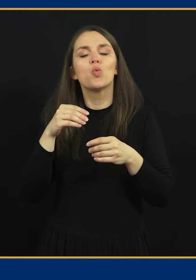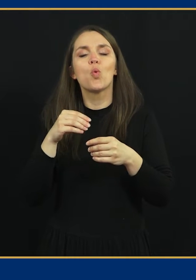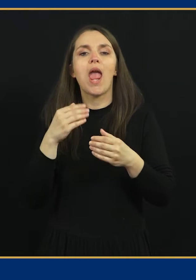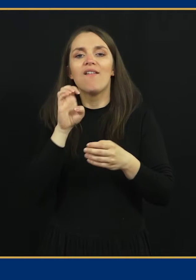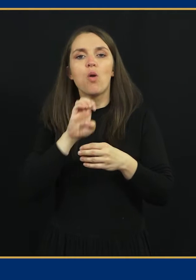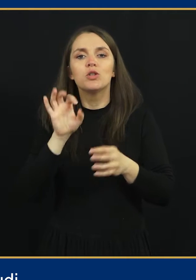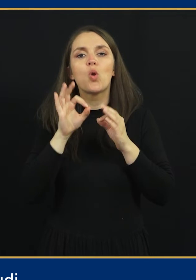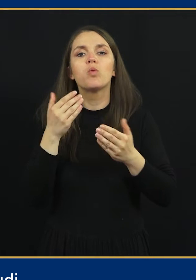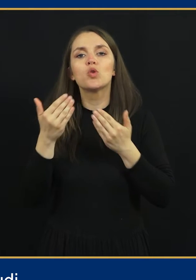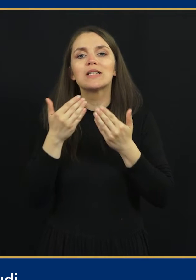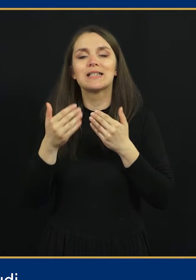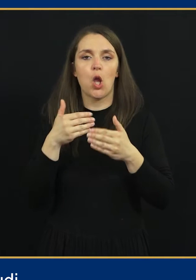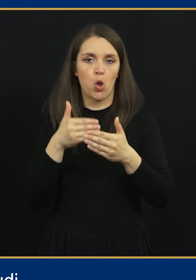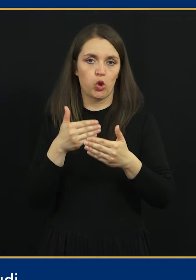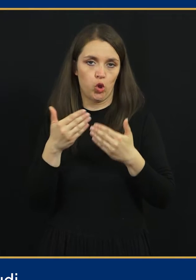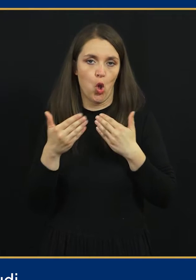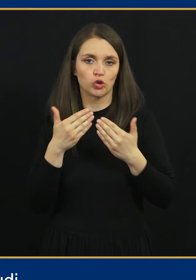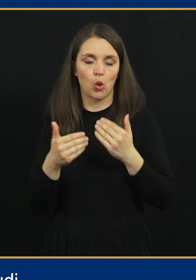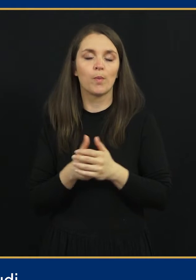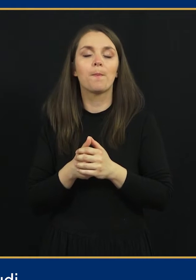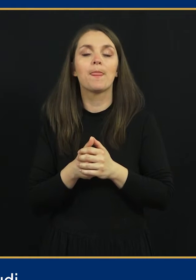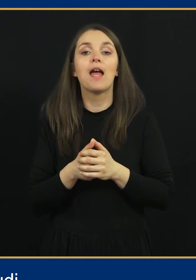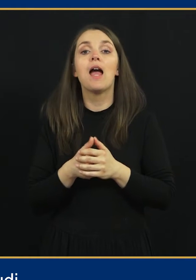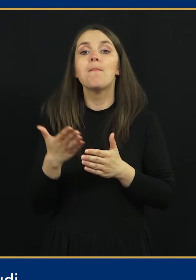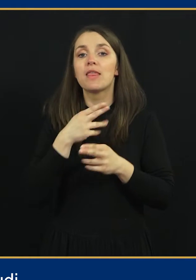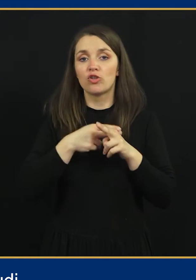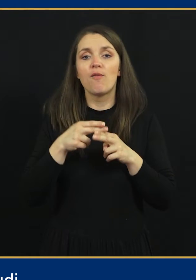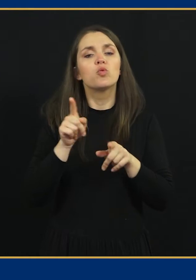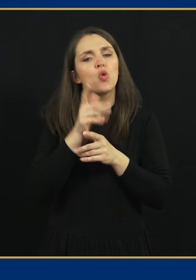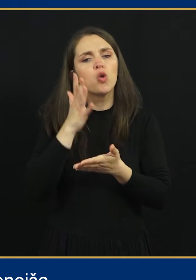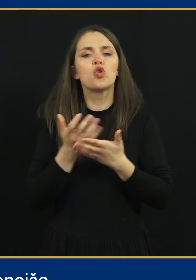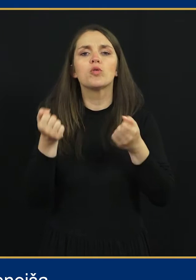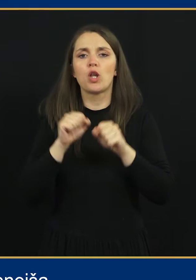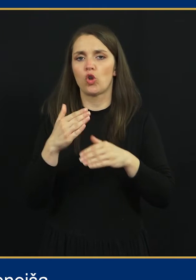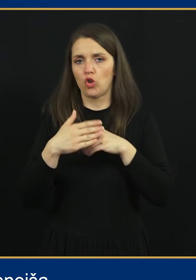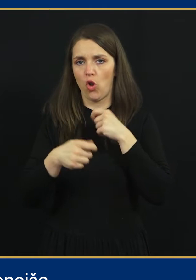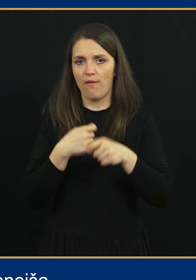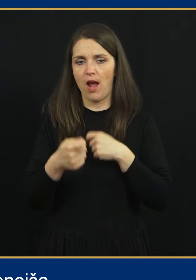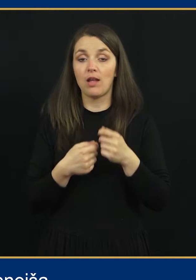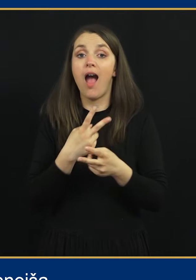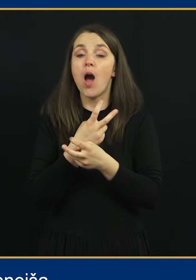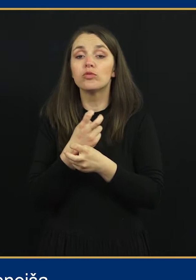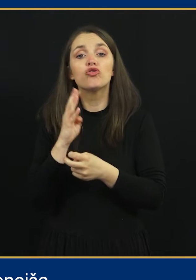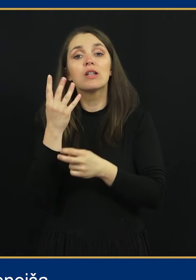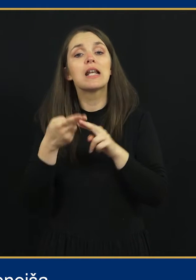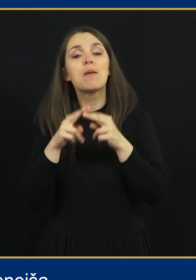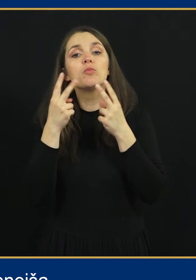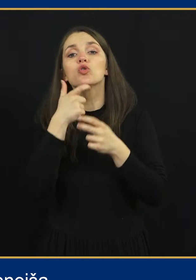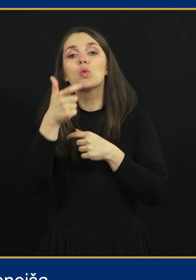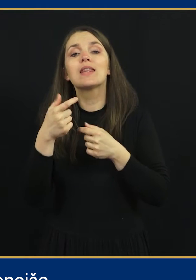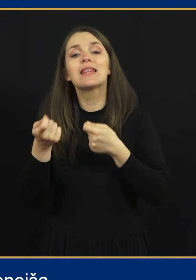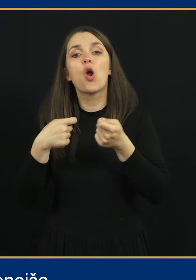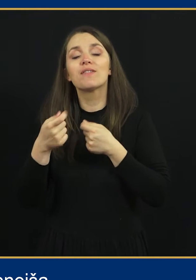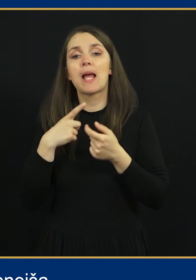odnosov. Med državama poteka tudi odlično gospodarsko sodelovanje. Avstrija je četrta najpomembnejša zunanje